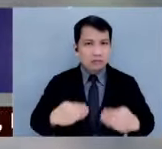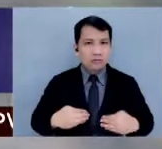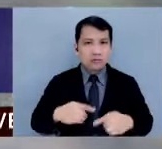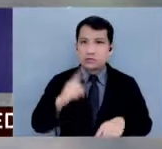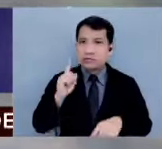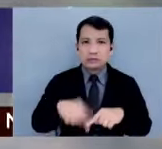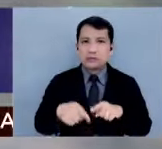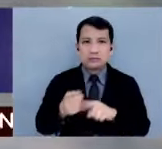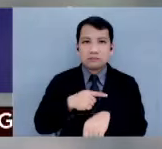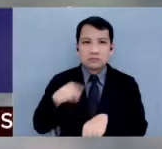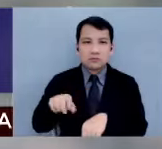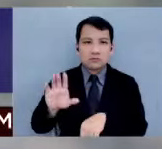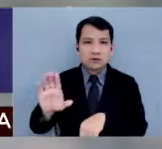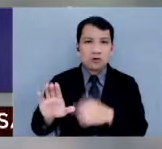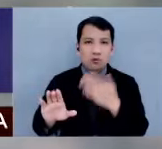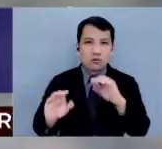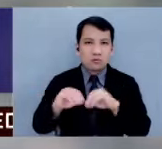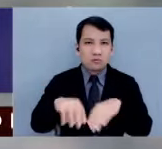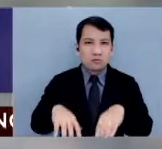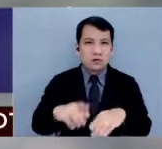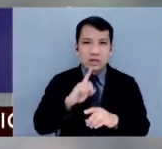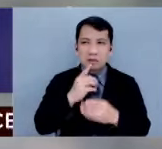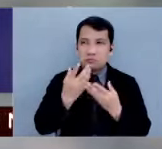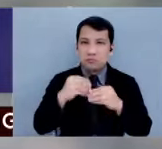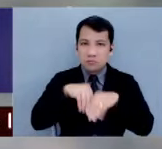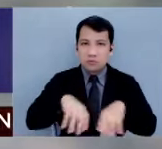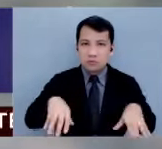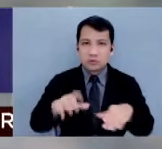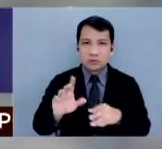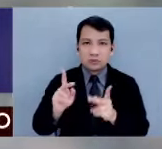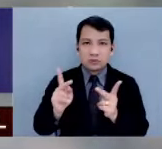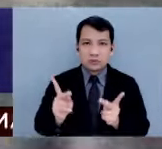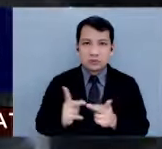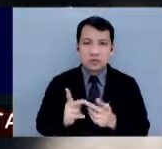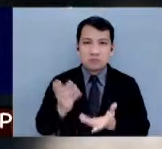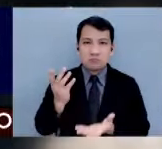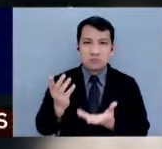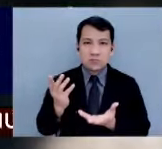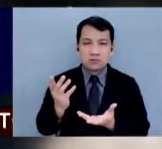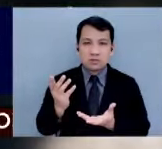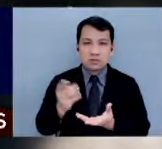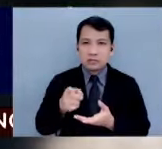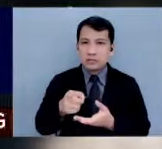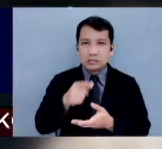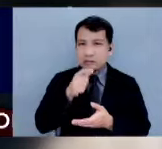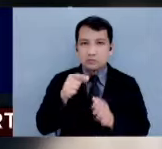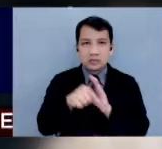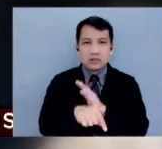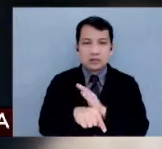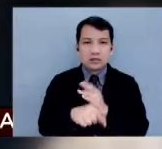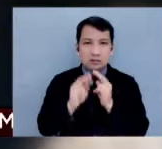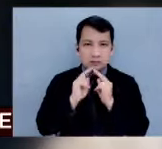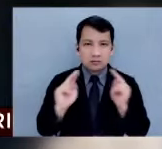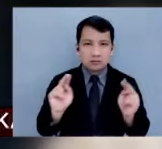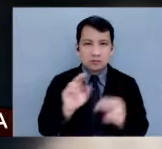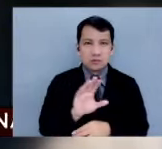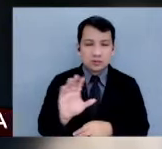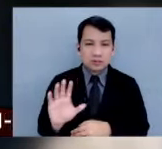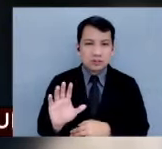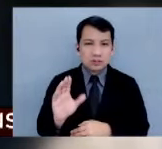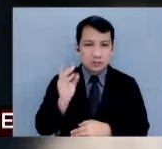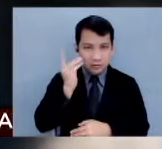biktima dahil wala namang naiulat na nawawala sa lugar. Posible rin daw na hindi doon pinatay ang dalawa. Nagbabalita mula sa Frontline, Dave